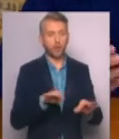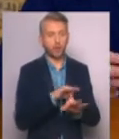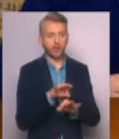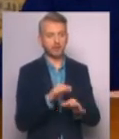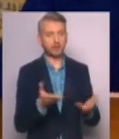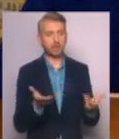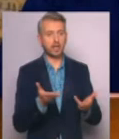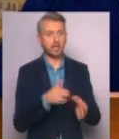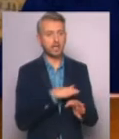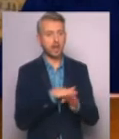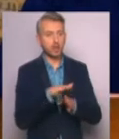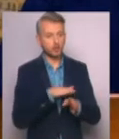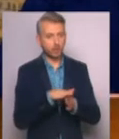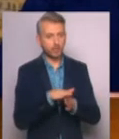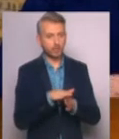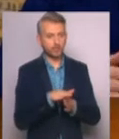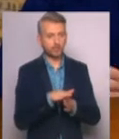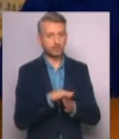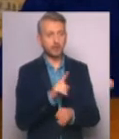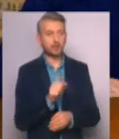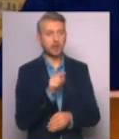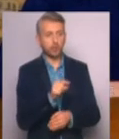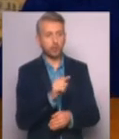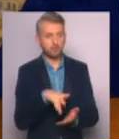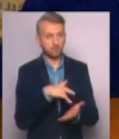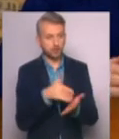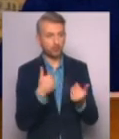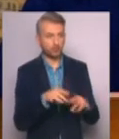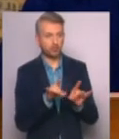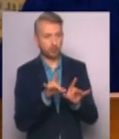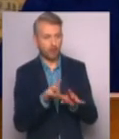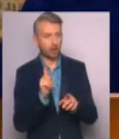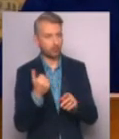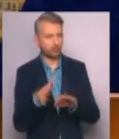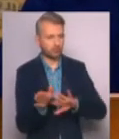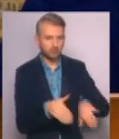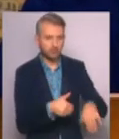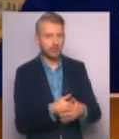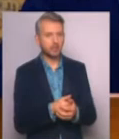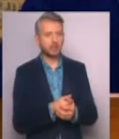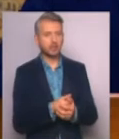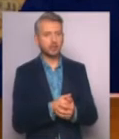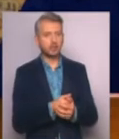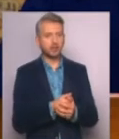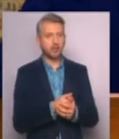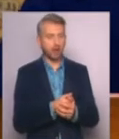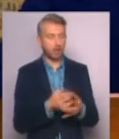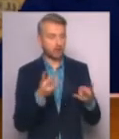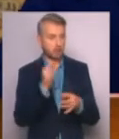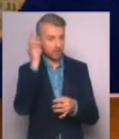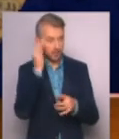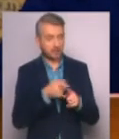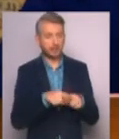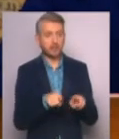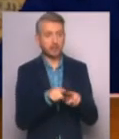який реалізований, за нього місто проговорило, але перегорнуло вже сторінку, але його вартує згадати, бо це так само